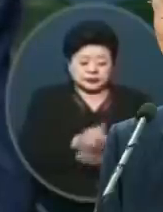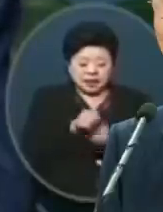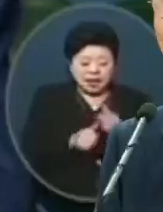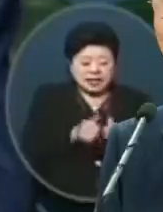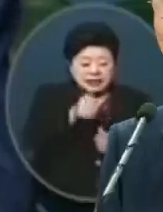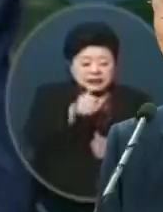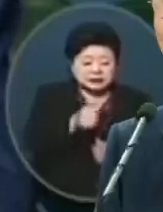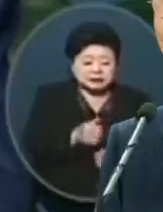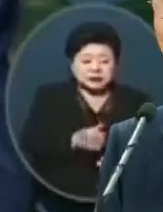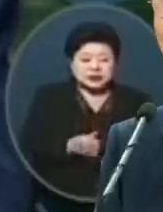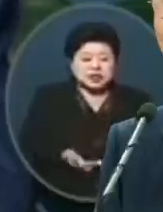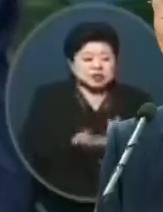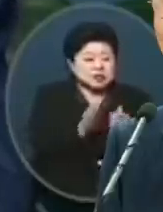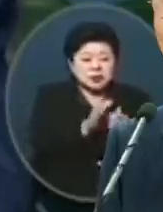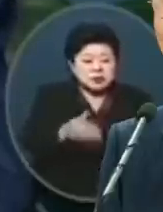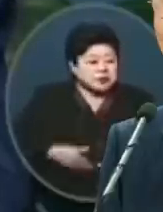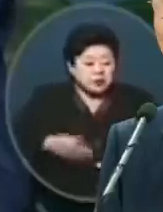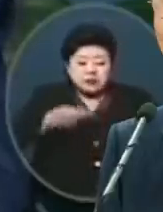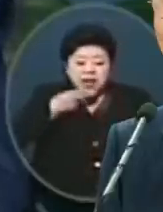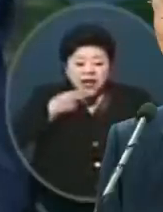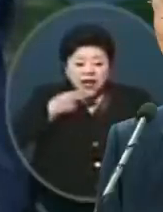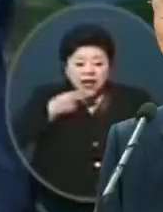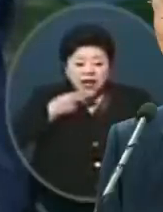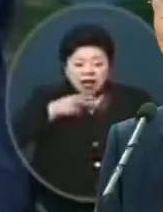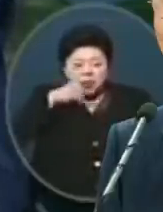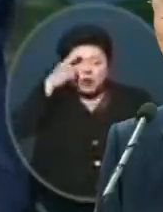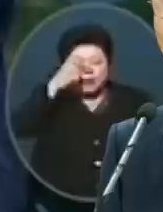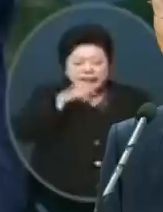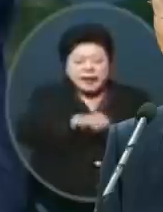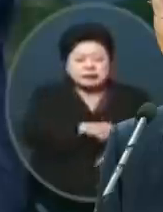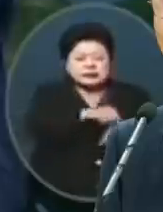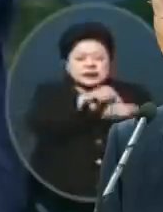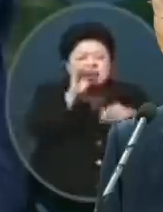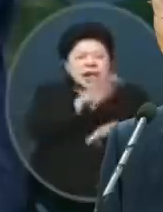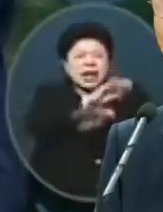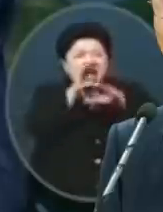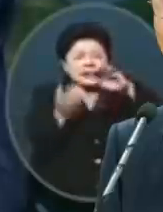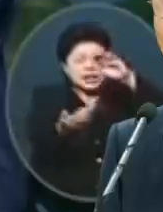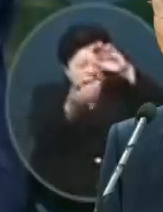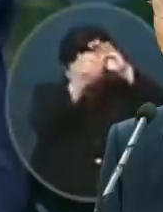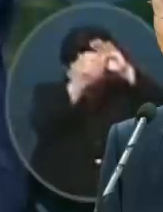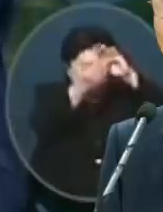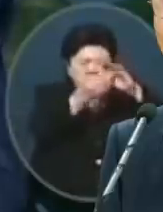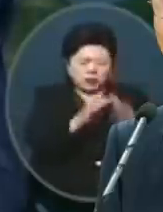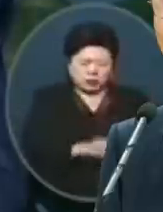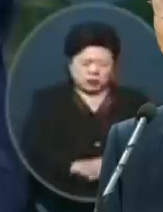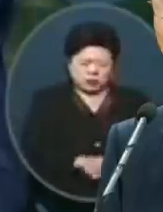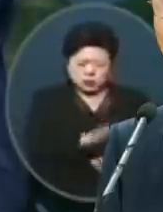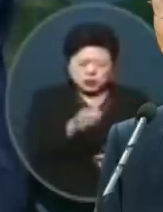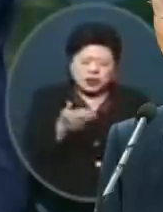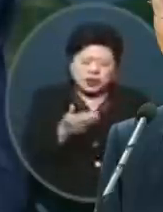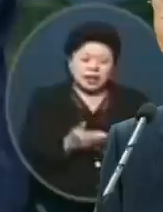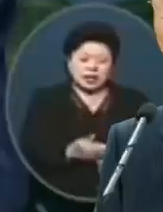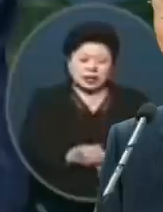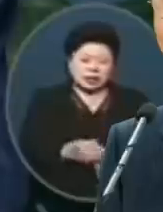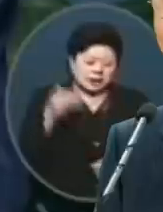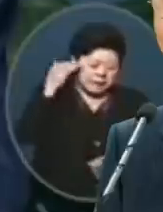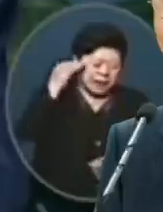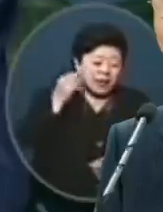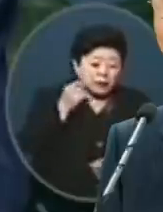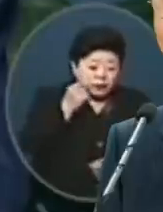하나님 이제 섬길 필요가 되냐, 우리의 탑을 쌓아서 하늘에 닿게 하고 홍수가 와도 우리에게 건드리지